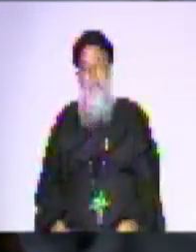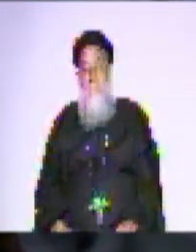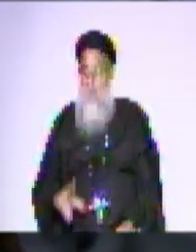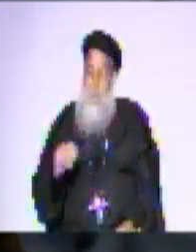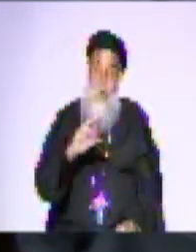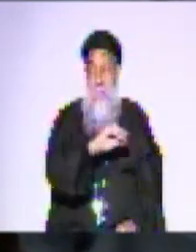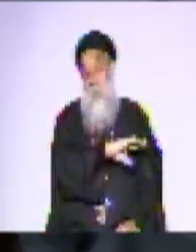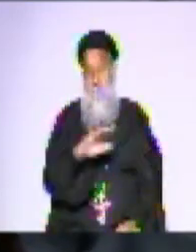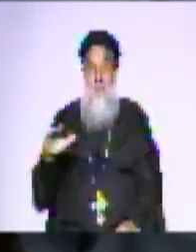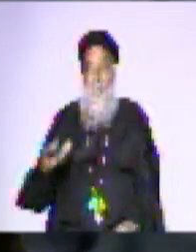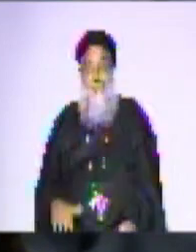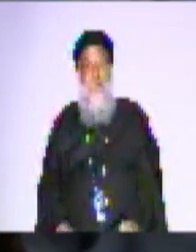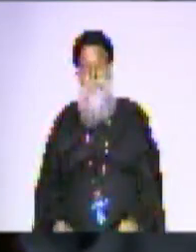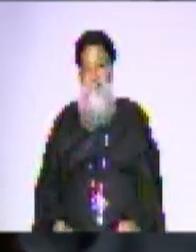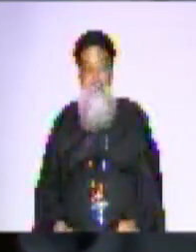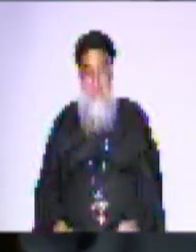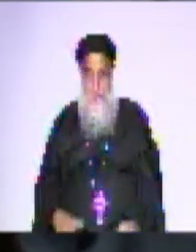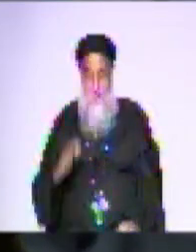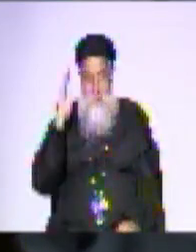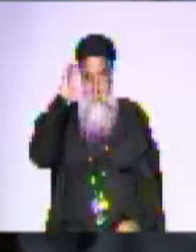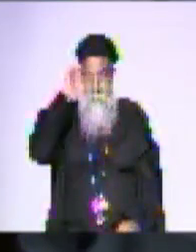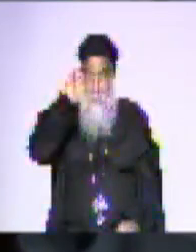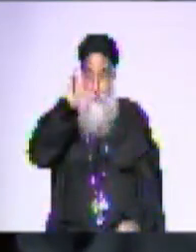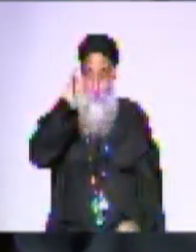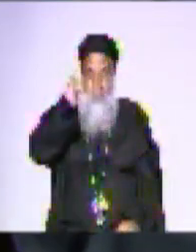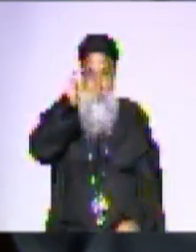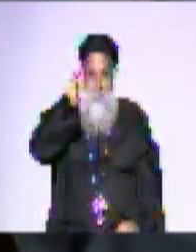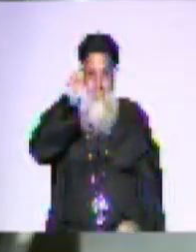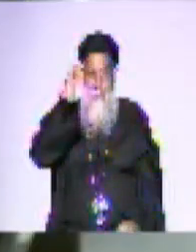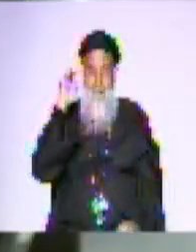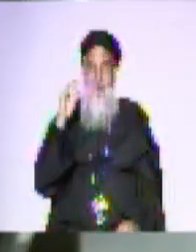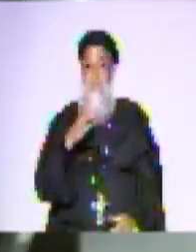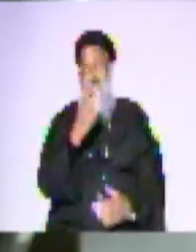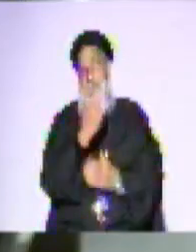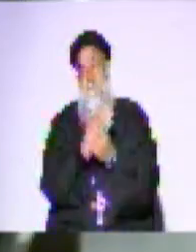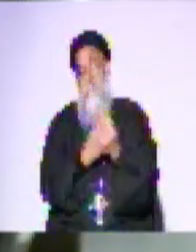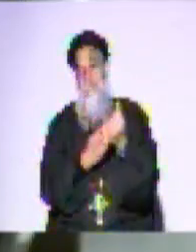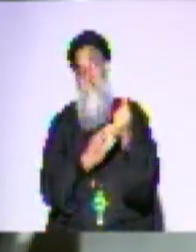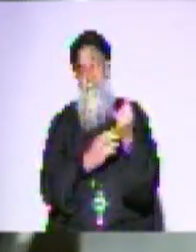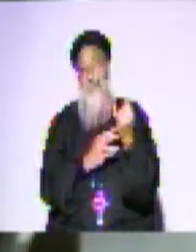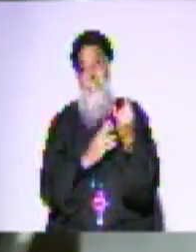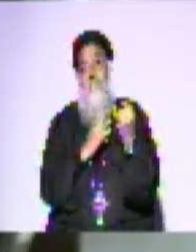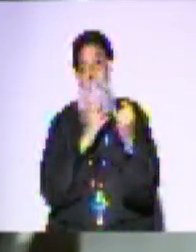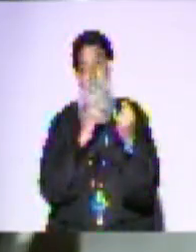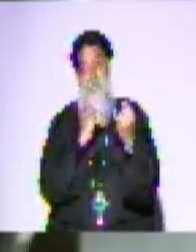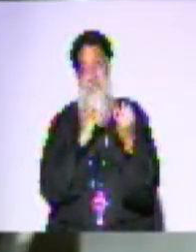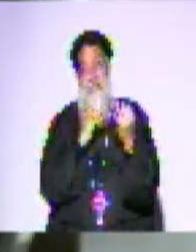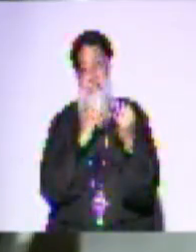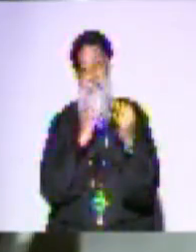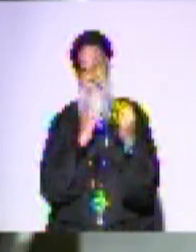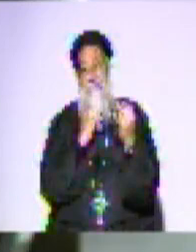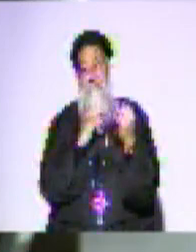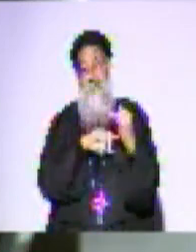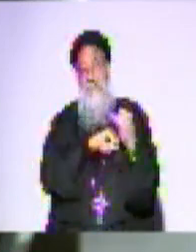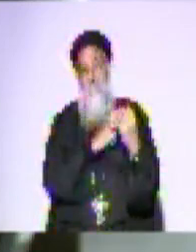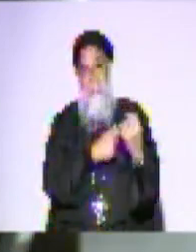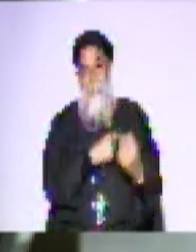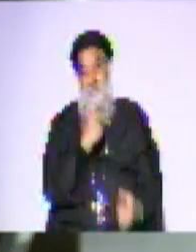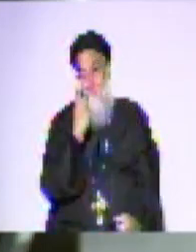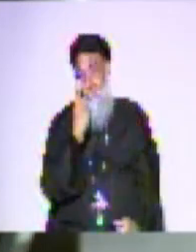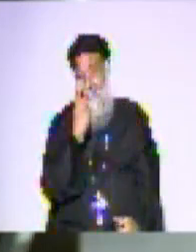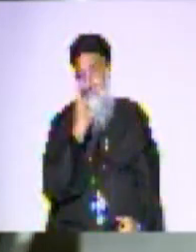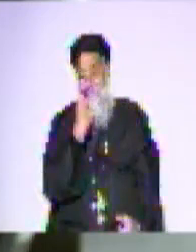للآب أو لله. بالضبط. بالضبط كده، الابن مساوي للآب في الجوهر.